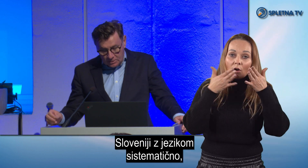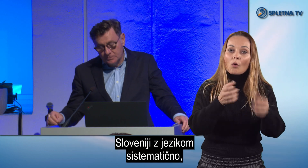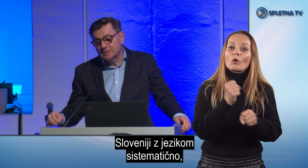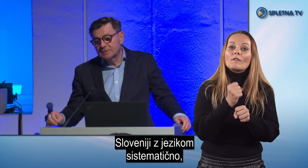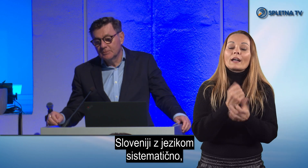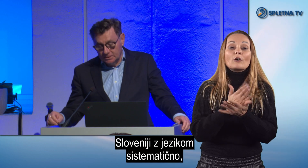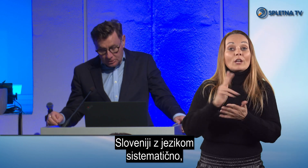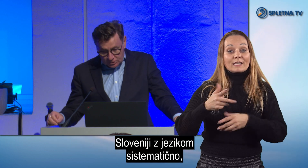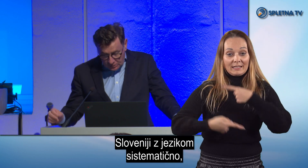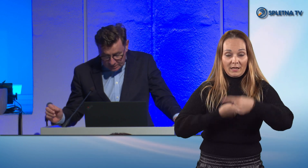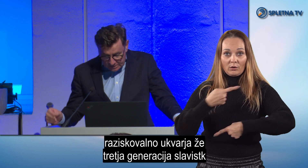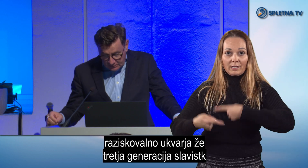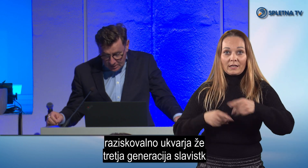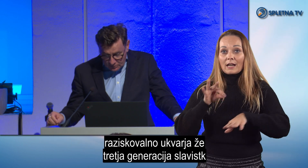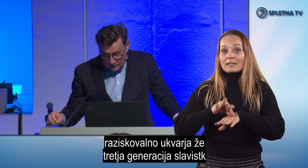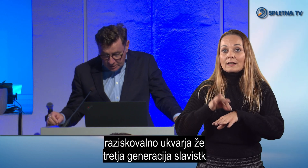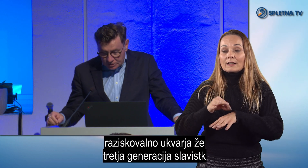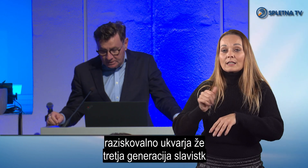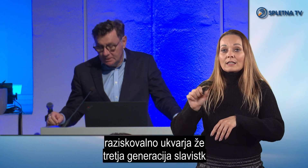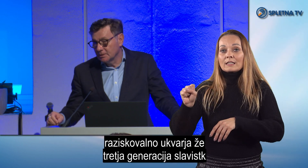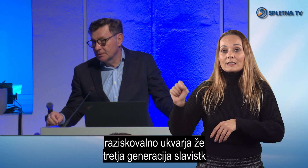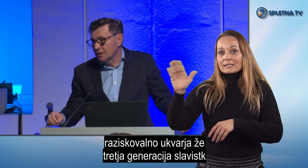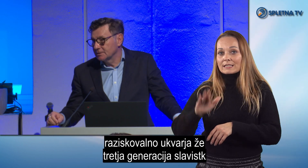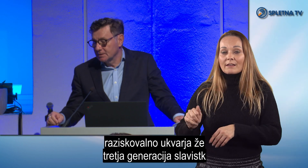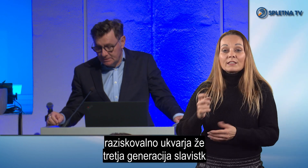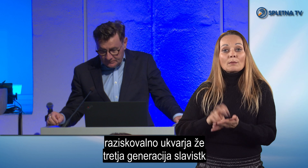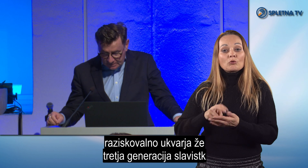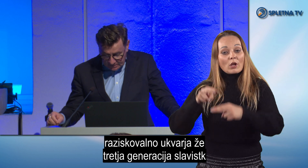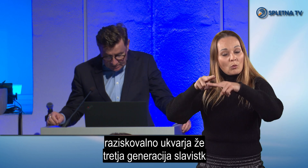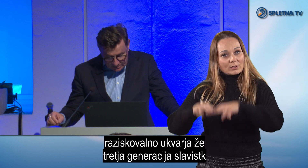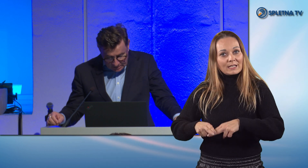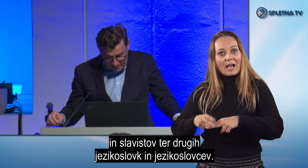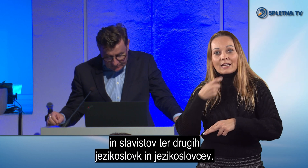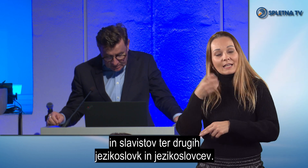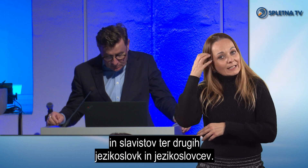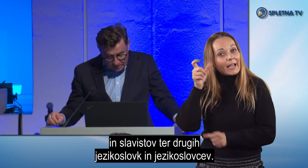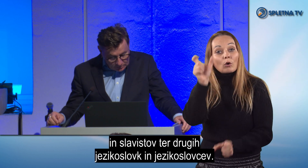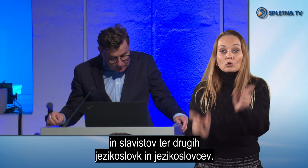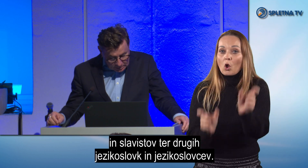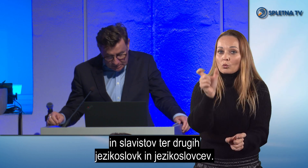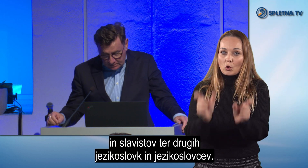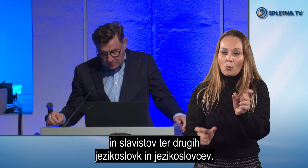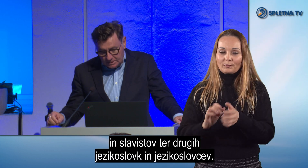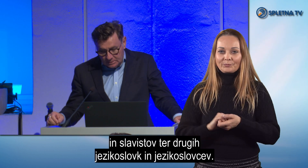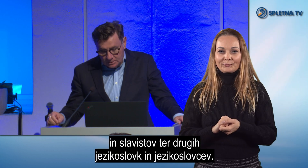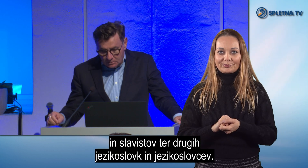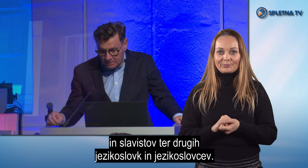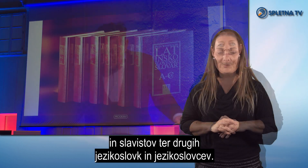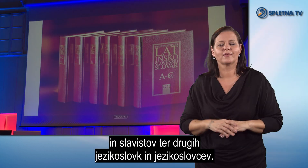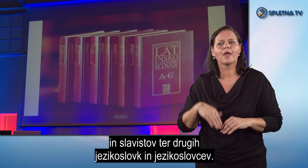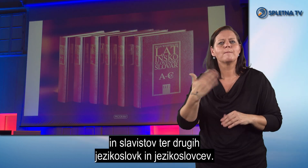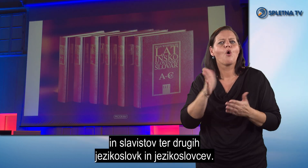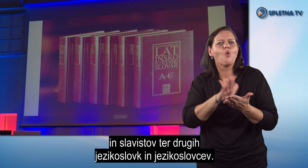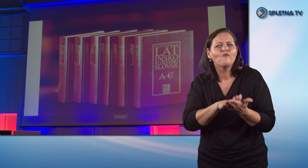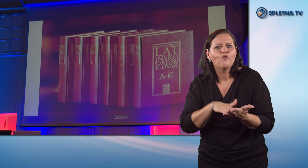z jezikom sistematično, raziskovalno ukvarja že tretja generacija slavistov ter drugih jezikoslovk